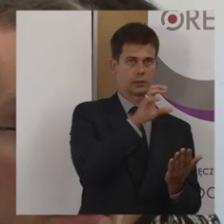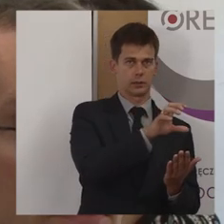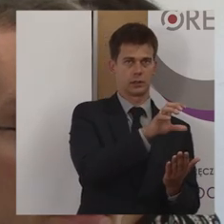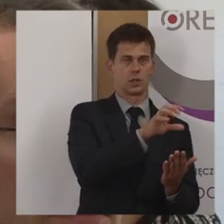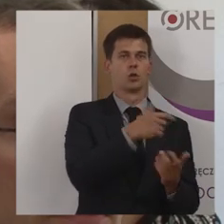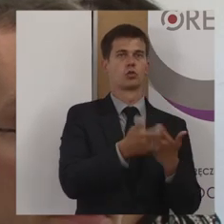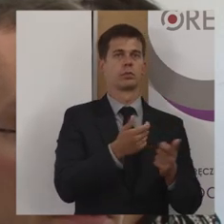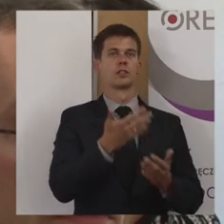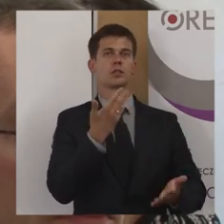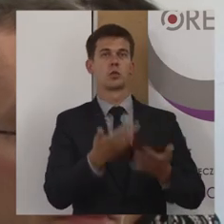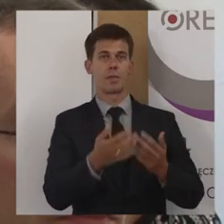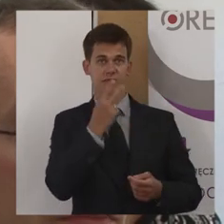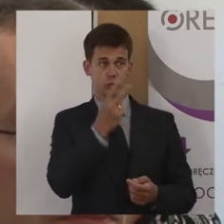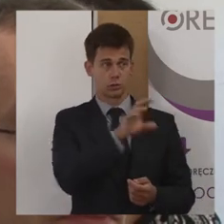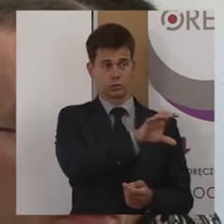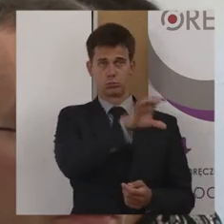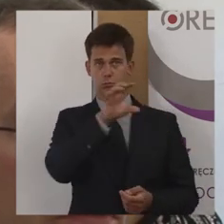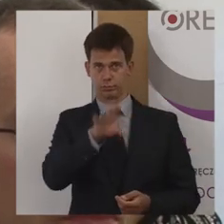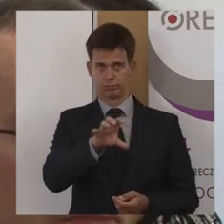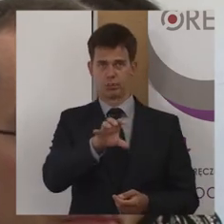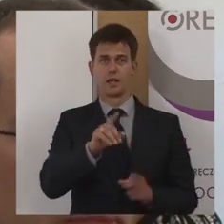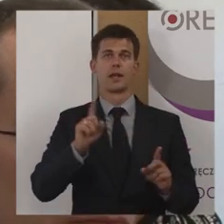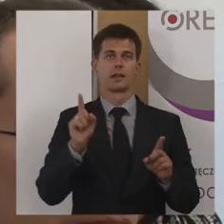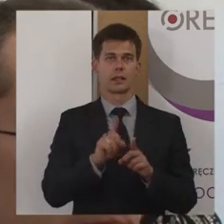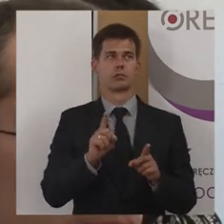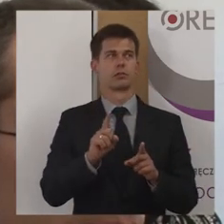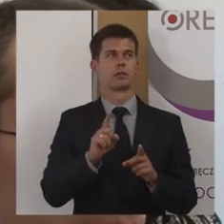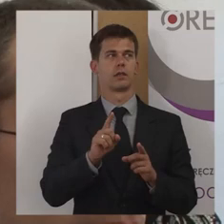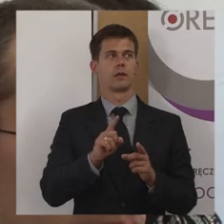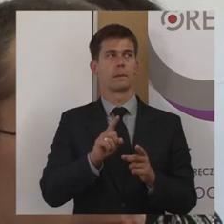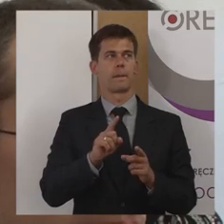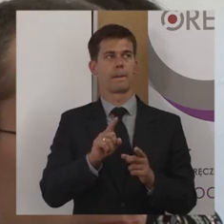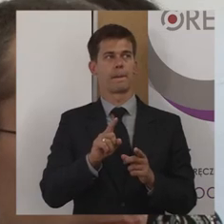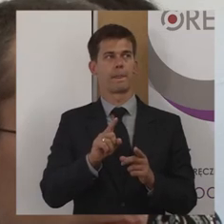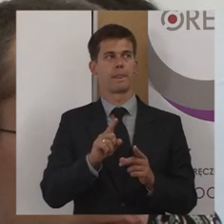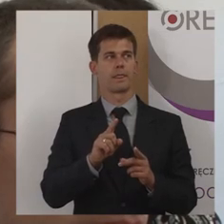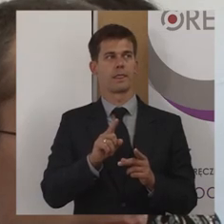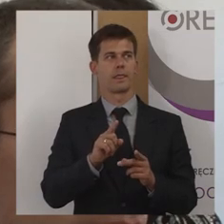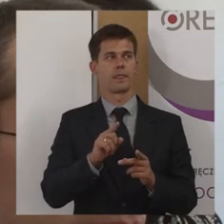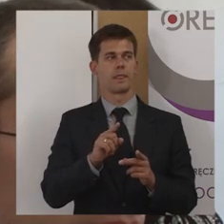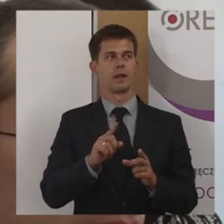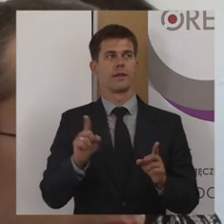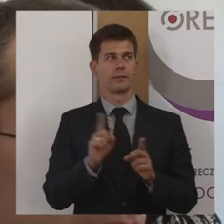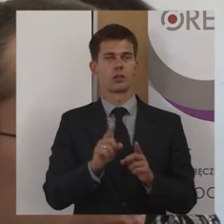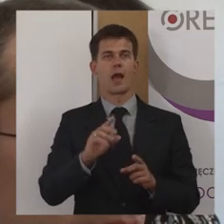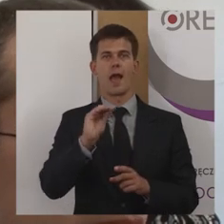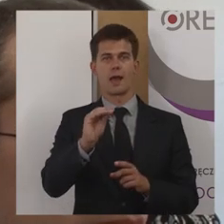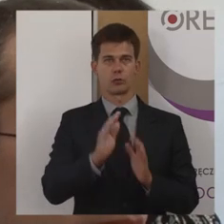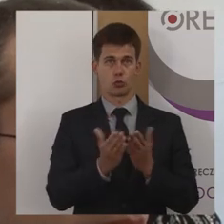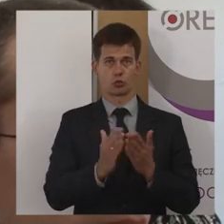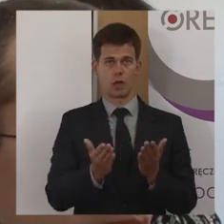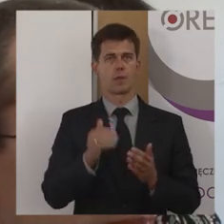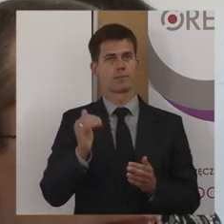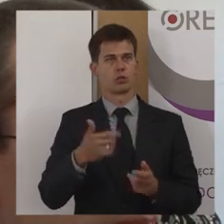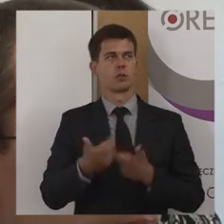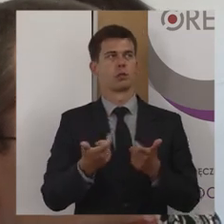dla osób słabowidzących, obrazki wypukłe do wydrukowania tam, gdzie jest to potrzebne. I żeby taki e-podręcznik był